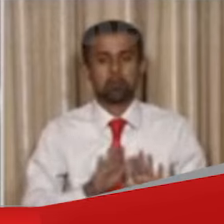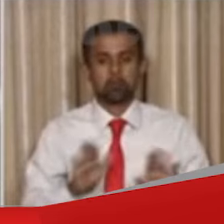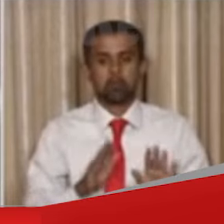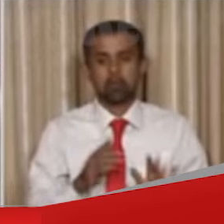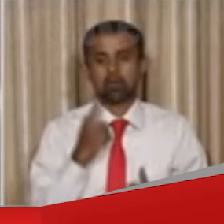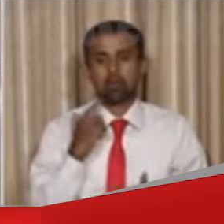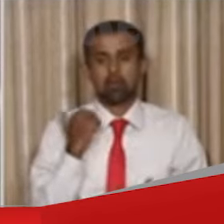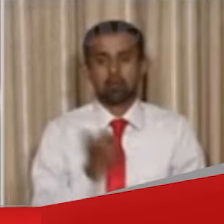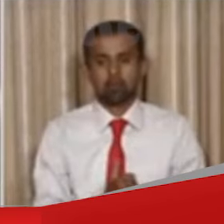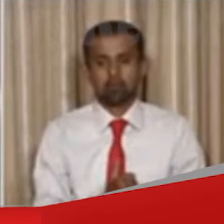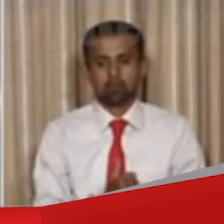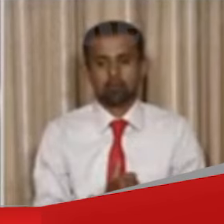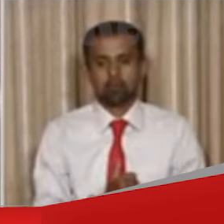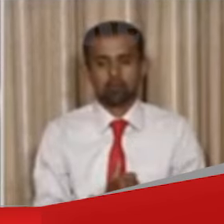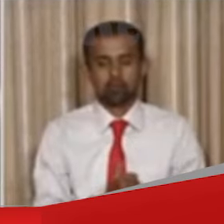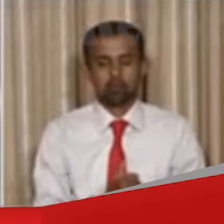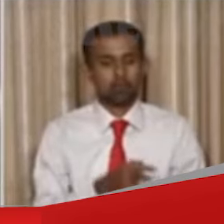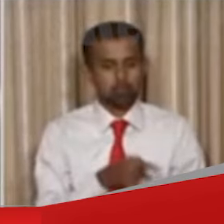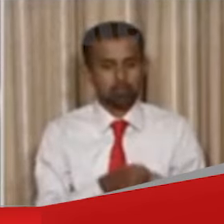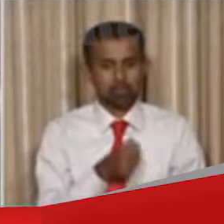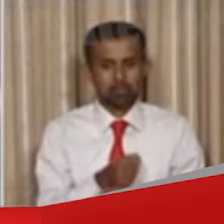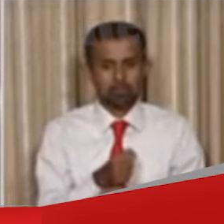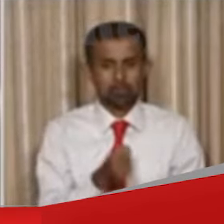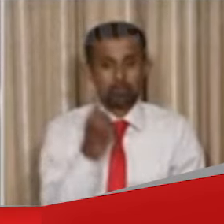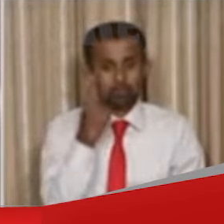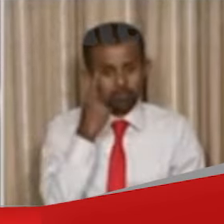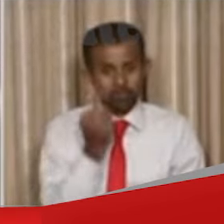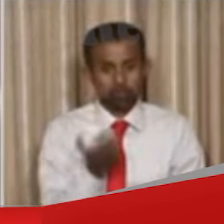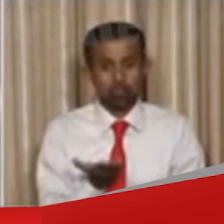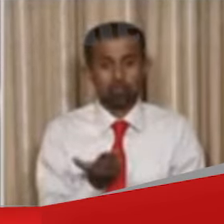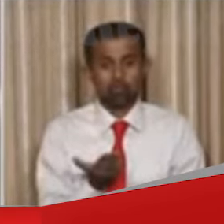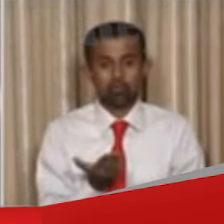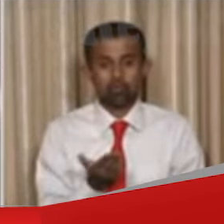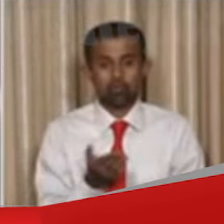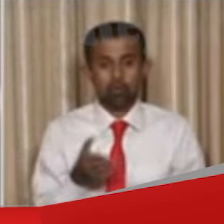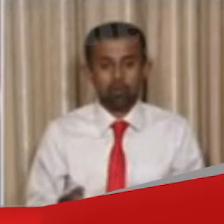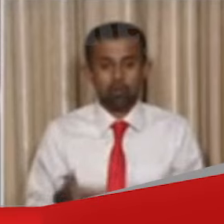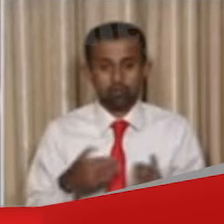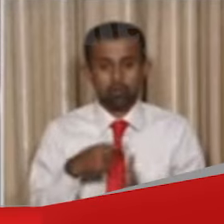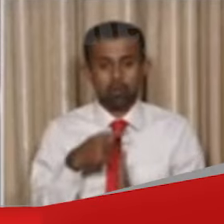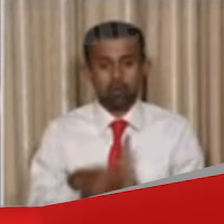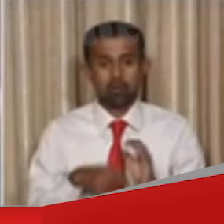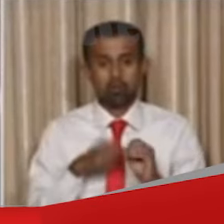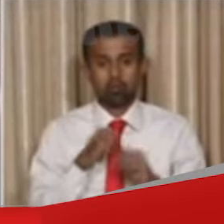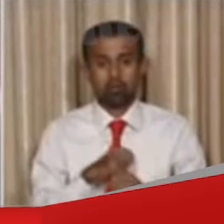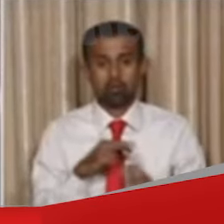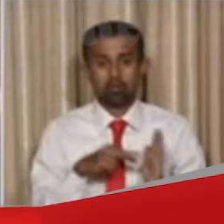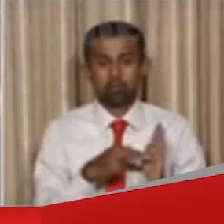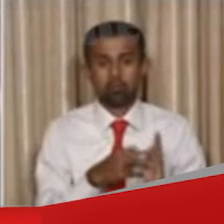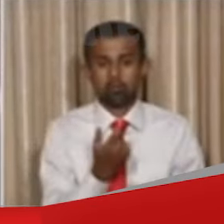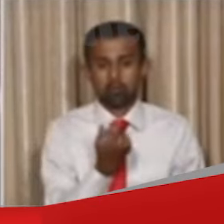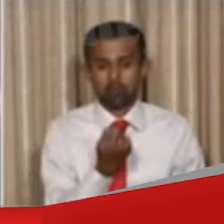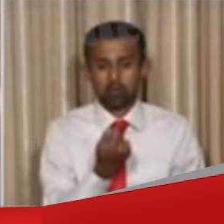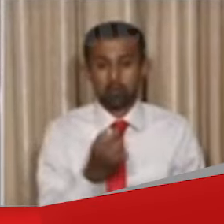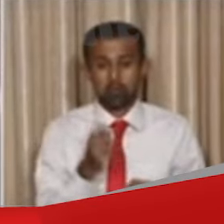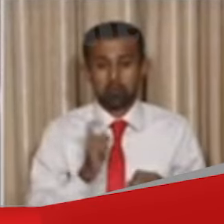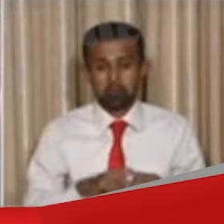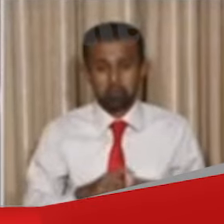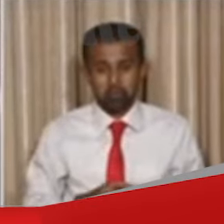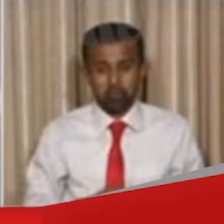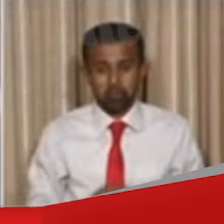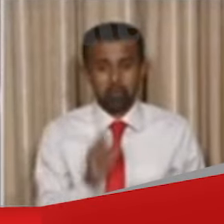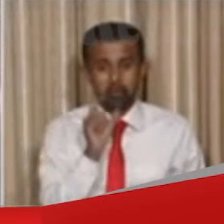අපහසුව. අතර මේ ආණ්ඩුව කල්පනා කළ යුතු තිබුණේ අද මේ රට පත් වෙලා තියෙන මූල්‍ය අගාධය දිහා